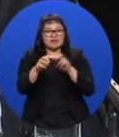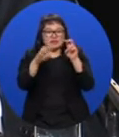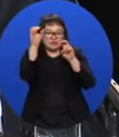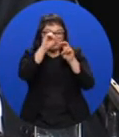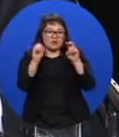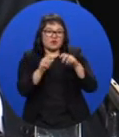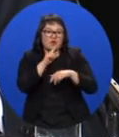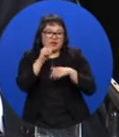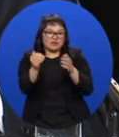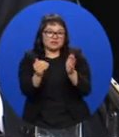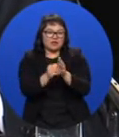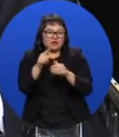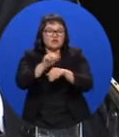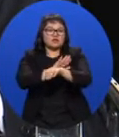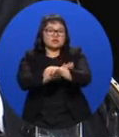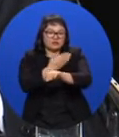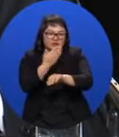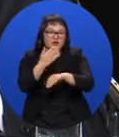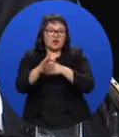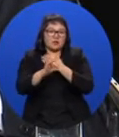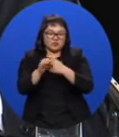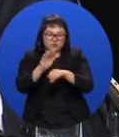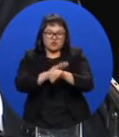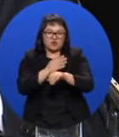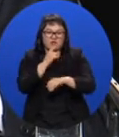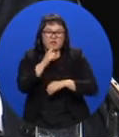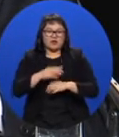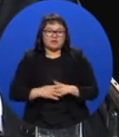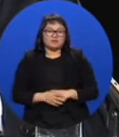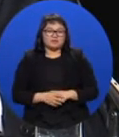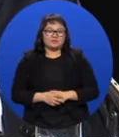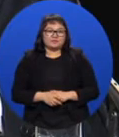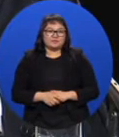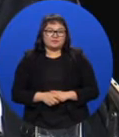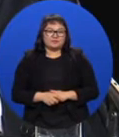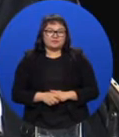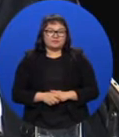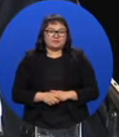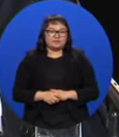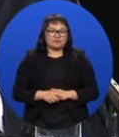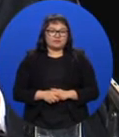말씀을 드렸습니다. 그거는 잘못했다면 네. 잘못했다고 자기도 이제 시정을 할 줄 알아야 됩니다.